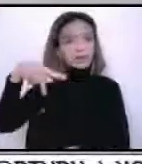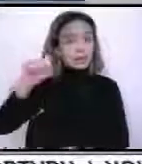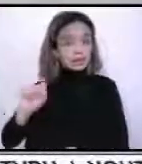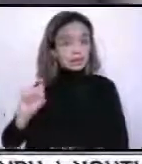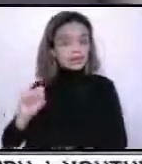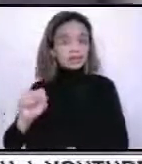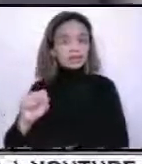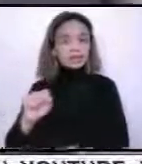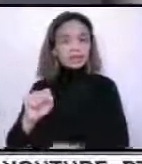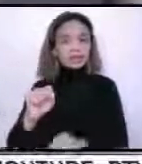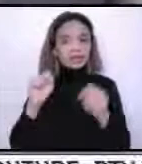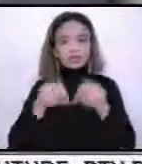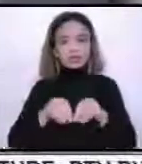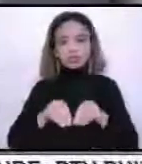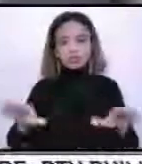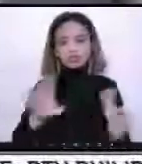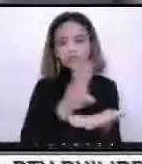bansa.